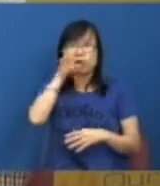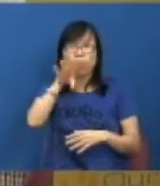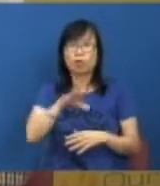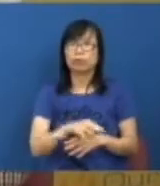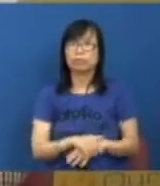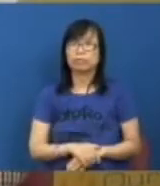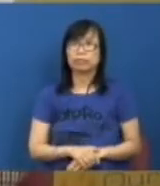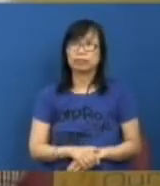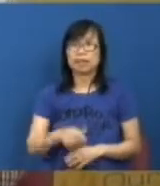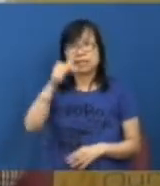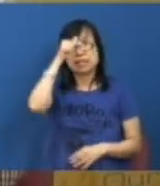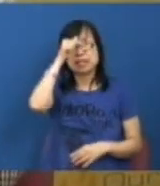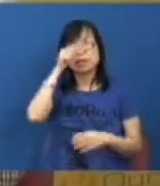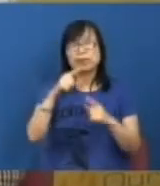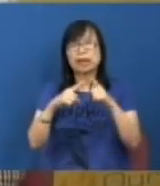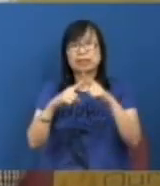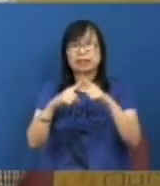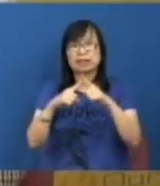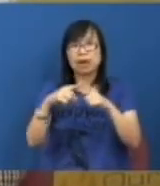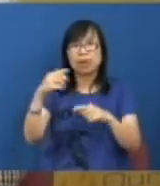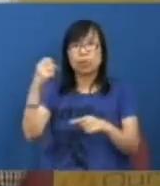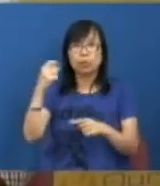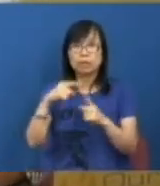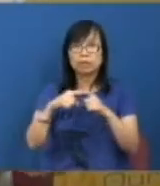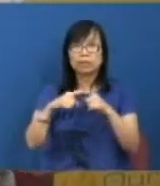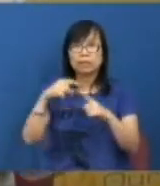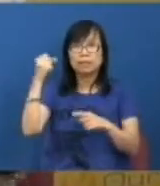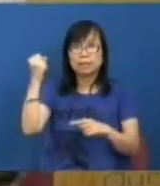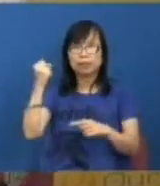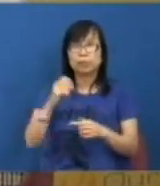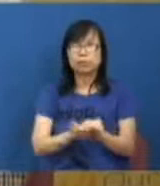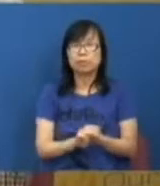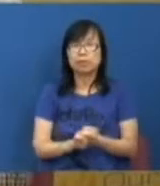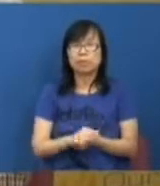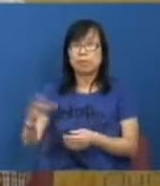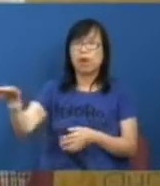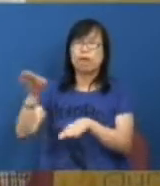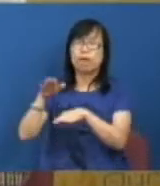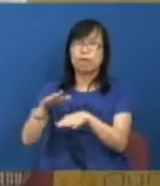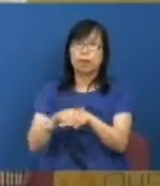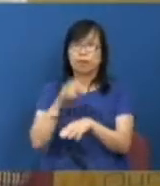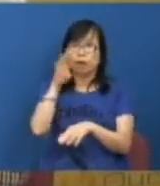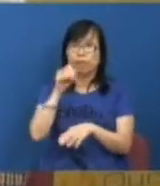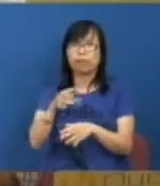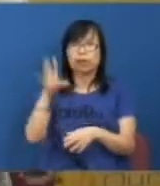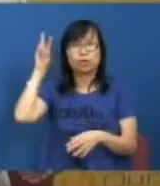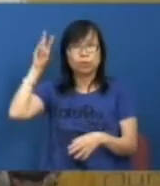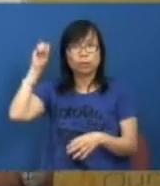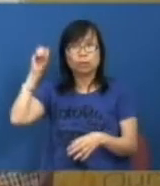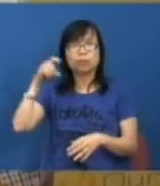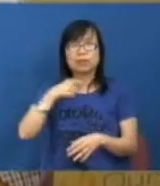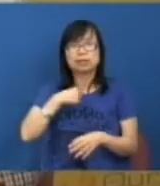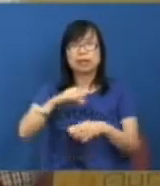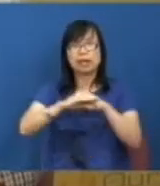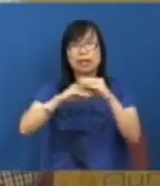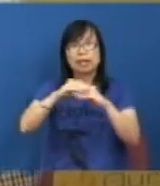話咧，醫護人手短缺，就話即係佢話唔係擱置我哋嘅將軍澳產房，不過佢就話咧，起就照起，不